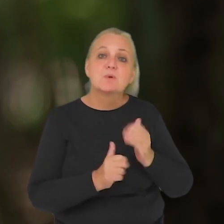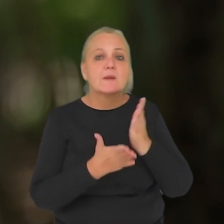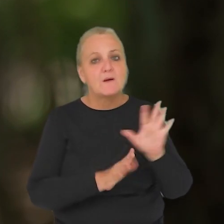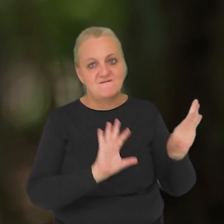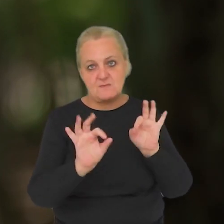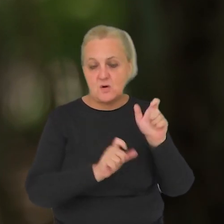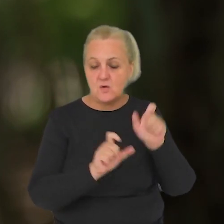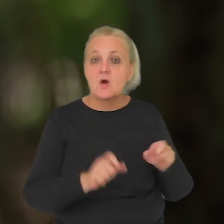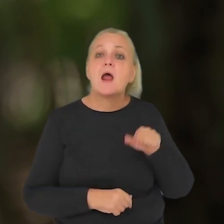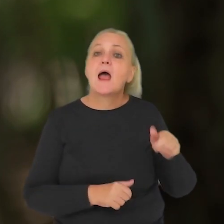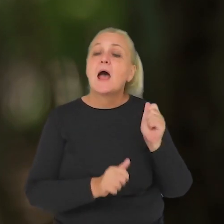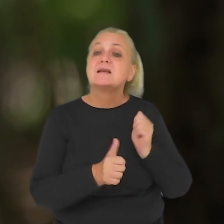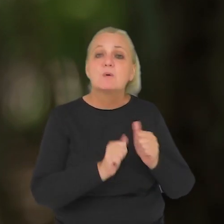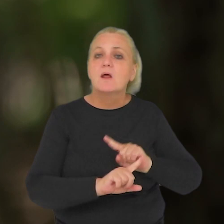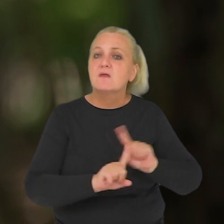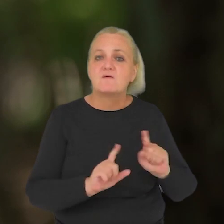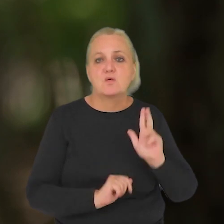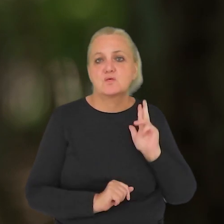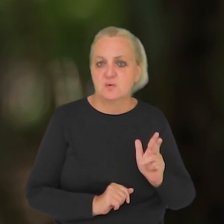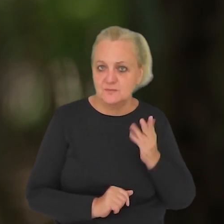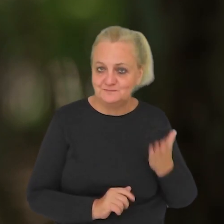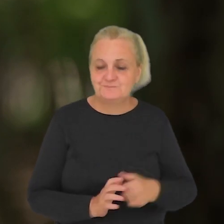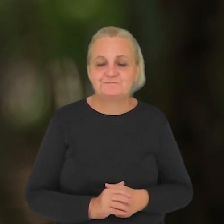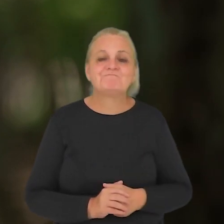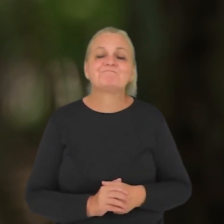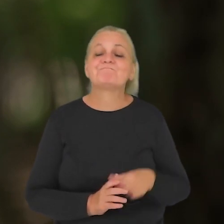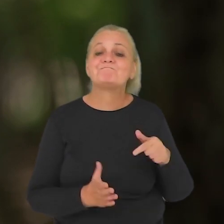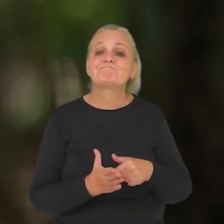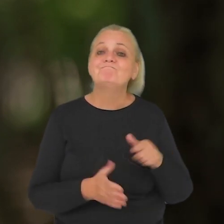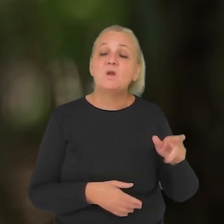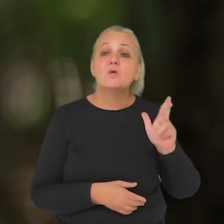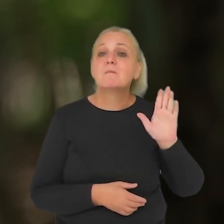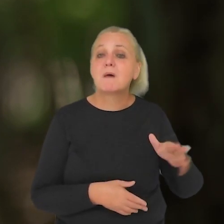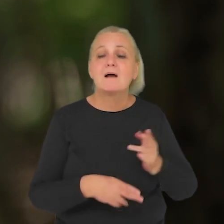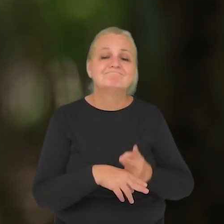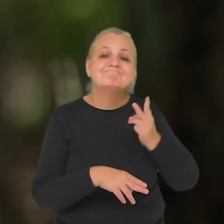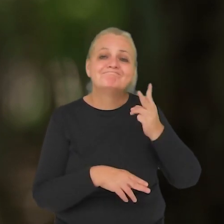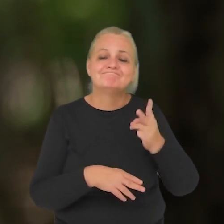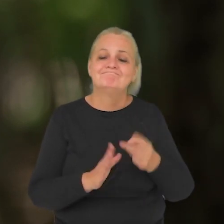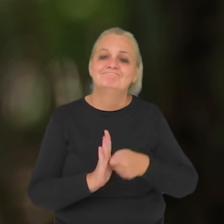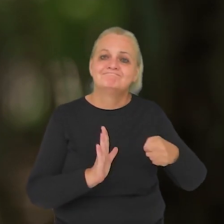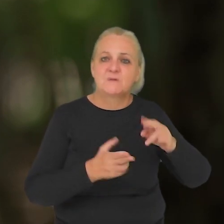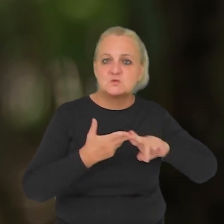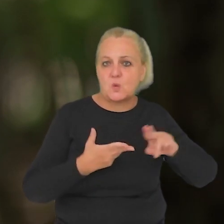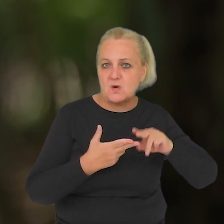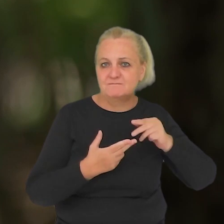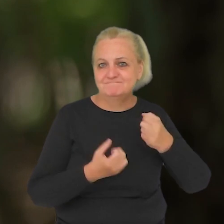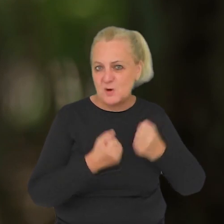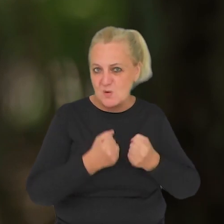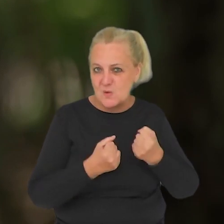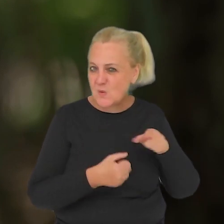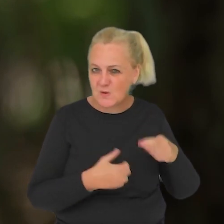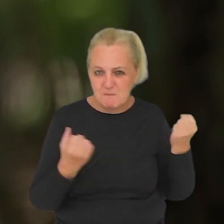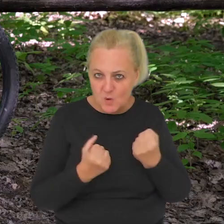dla wybranego. Przeciwwskazaniem do uprawiania sportu są na pewno zaawansowane, przewlekłe